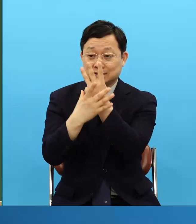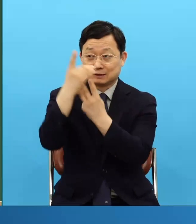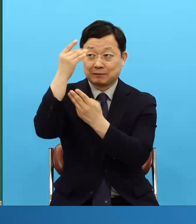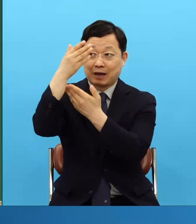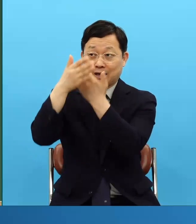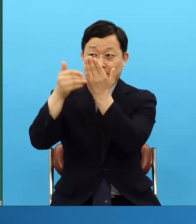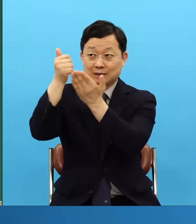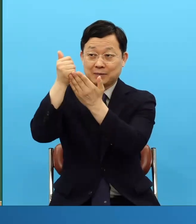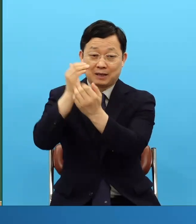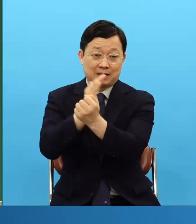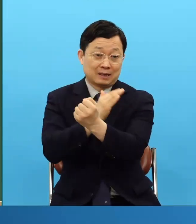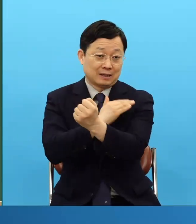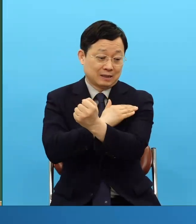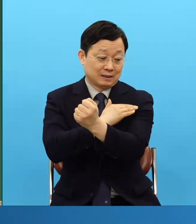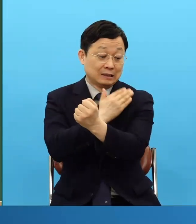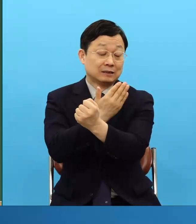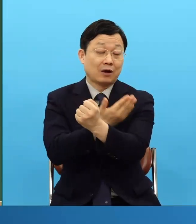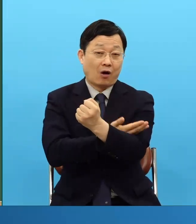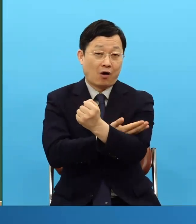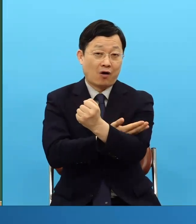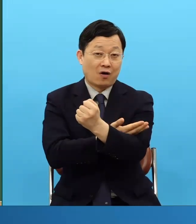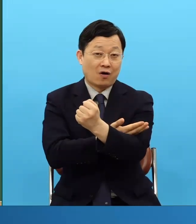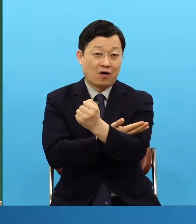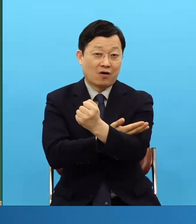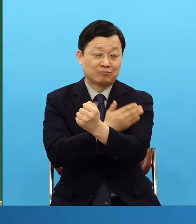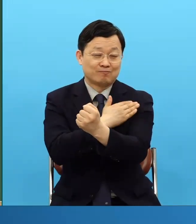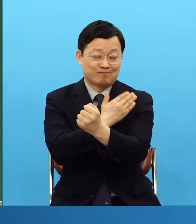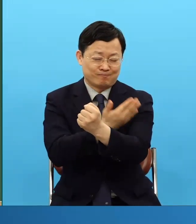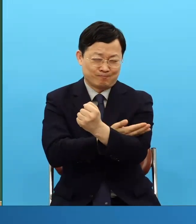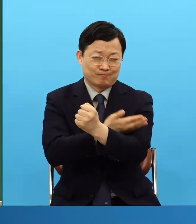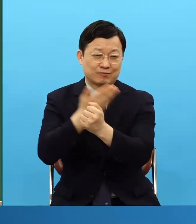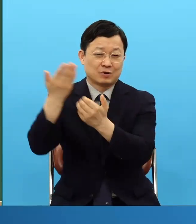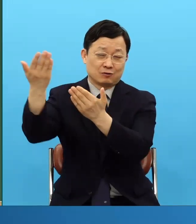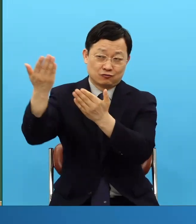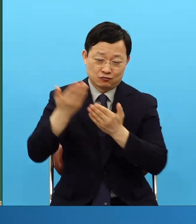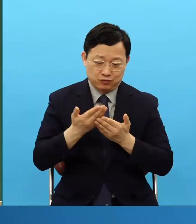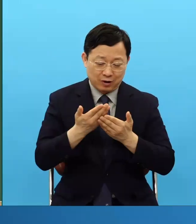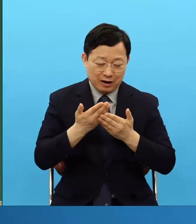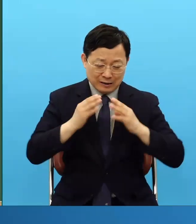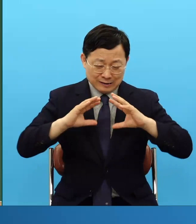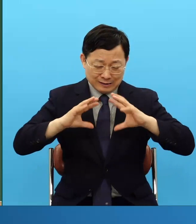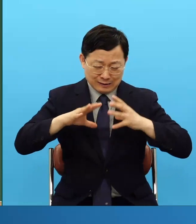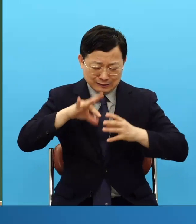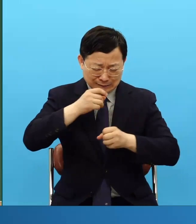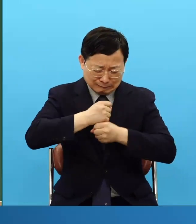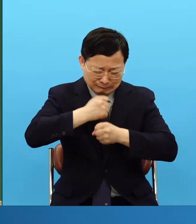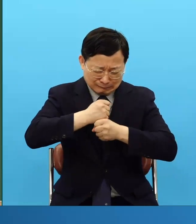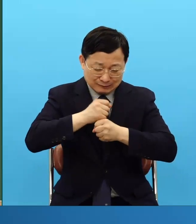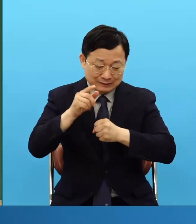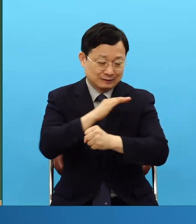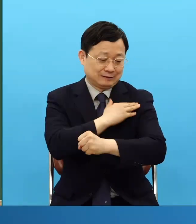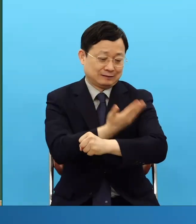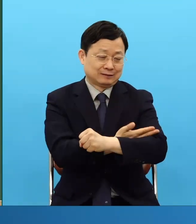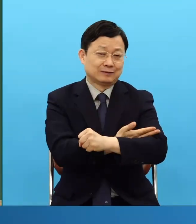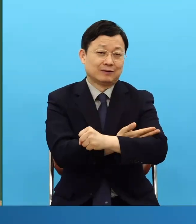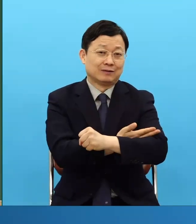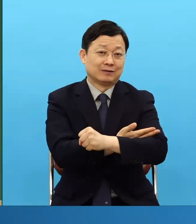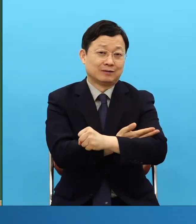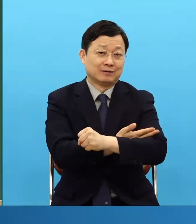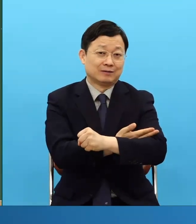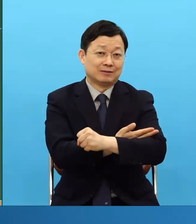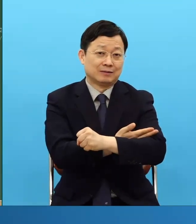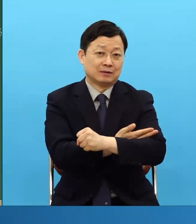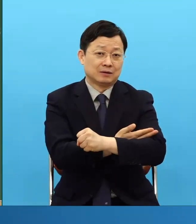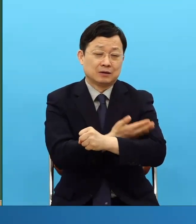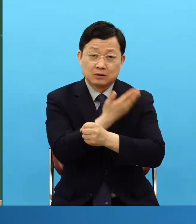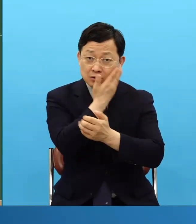했어요. Let 이 us make man 능력은 in our image. It was by amazing power that he did that. 창조의 It 능력입니다. was the power of creation. 중위자분들 꼭